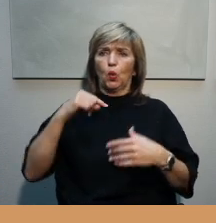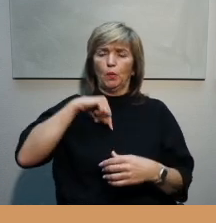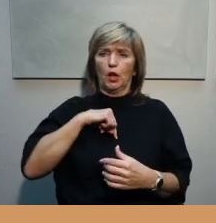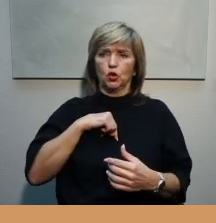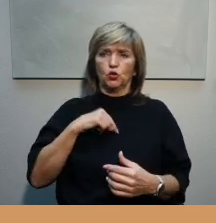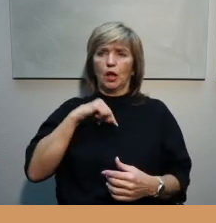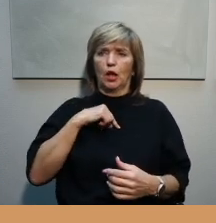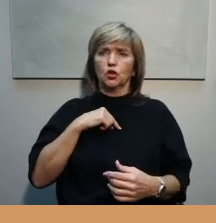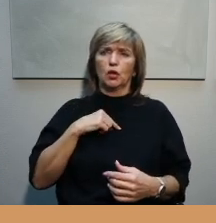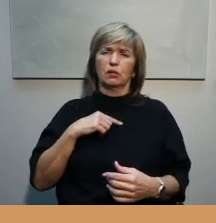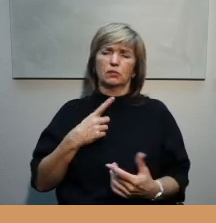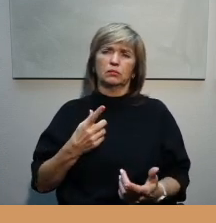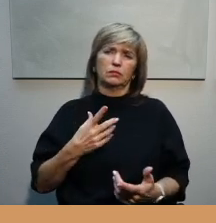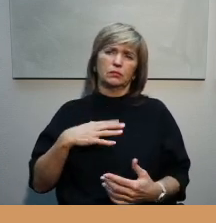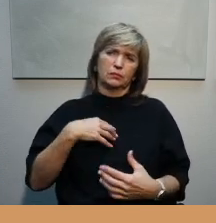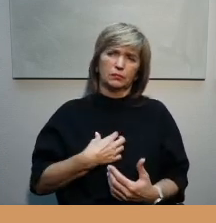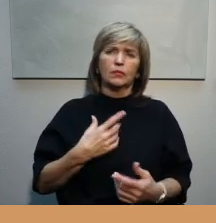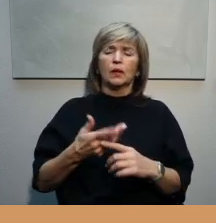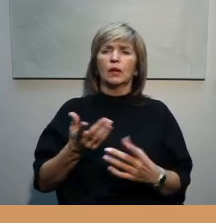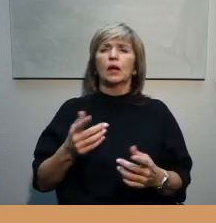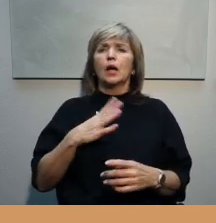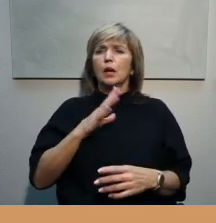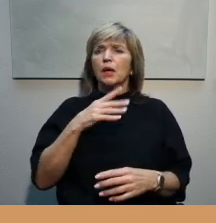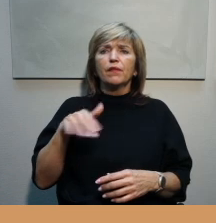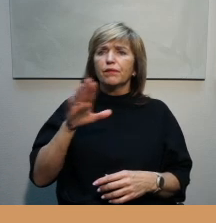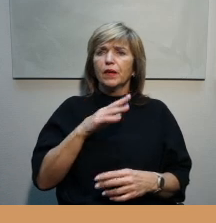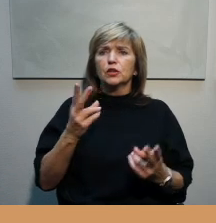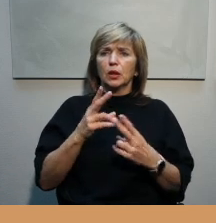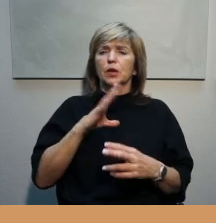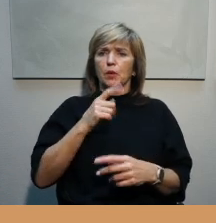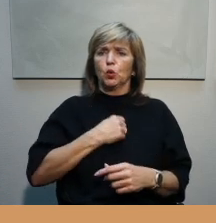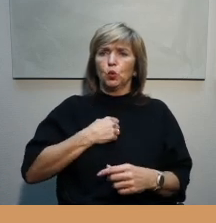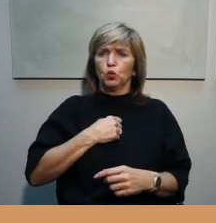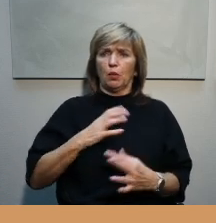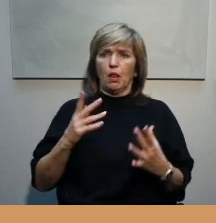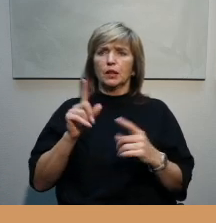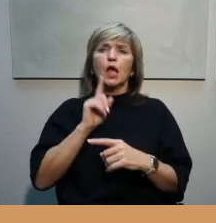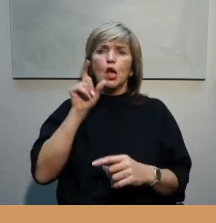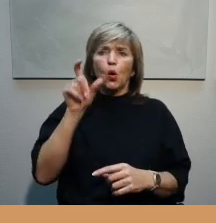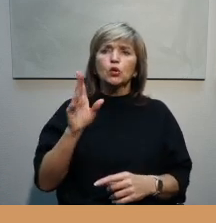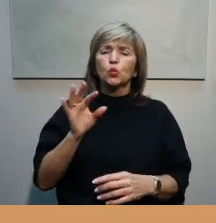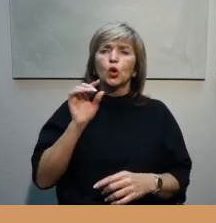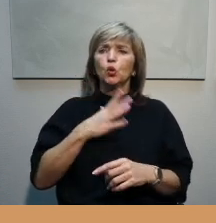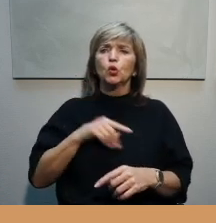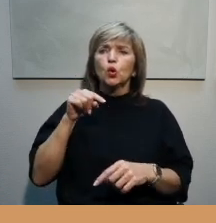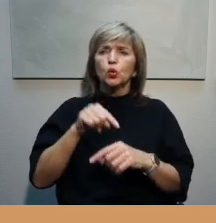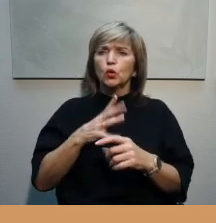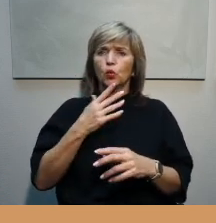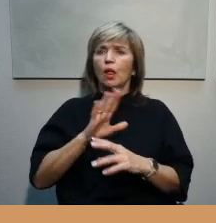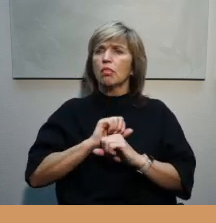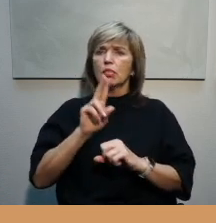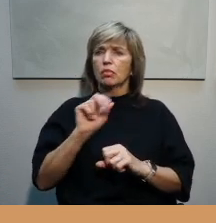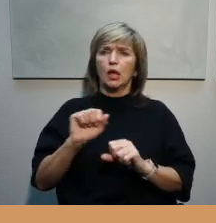un iekšēju vilšanos. Manā pieredzē visklasiskāk biežas dusmu lēkmes ir tiem jauniešiem, kuri jūtas ļoti